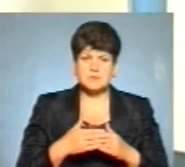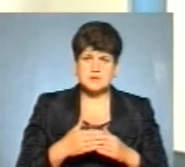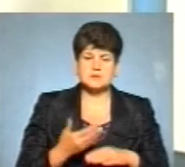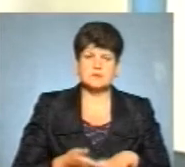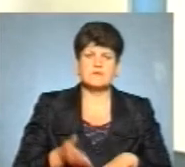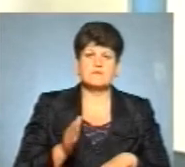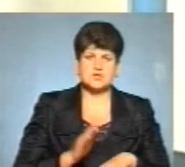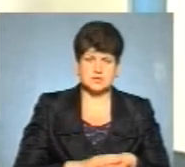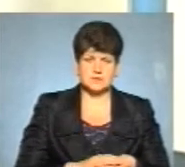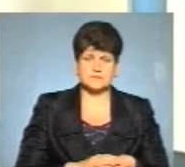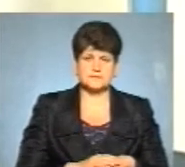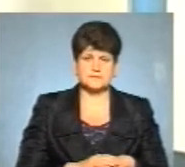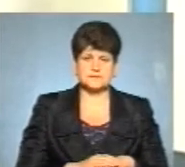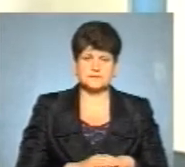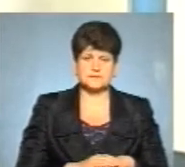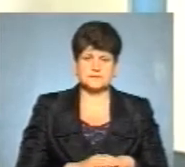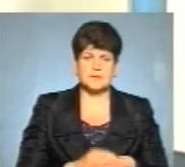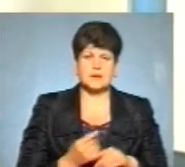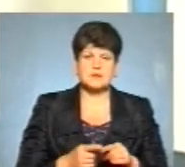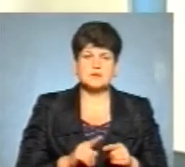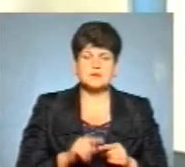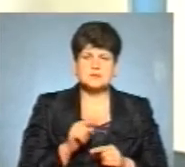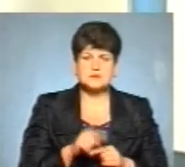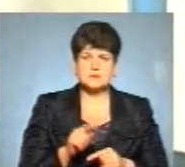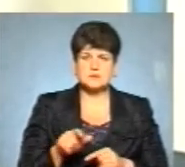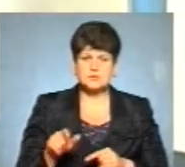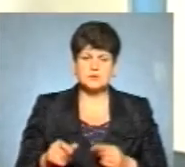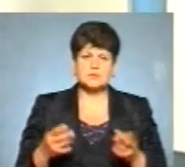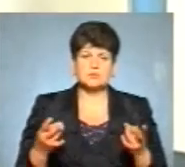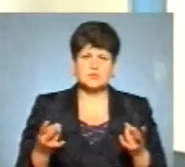важкого. Це пацієнти, які